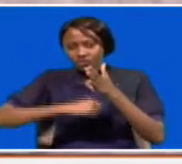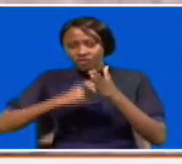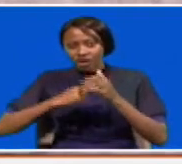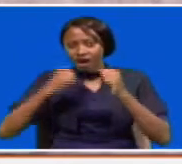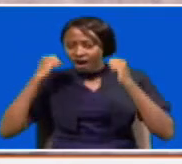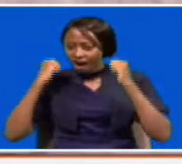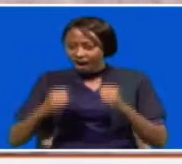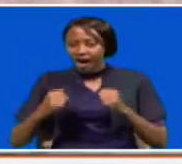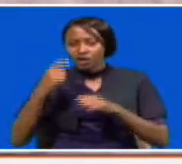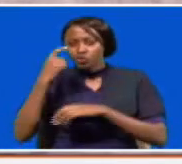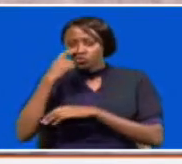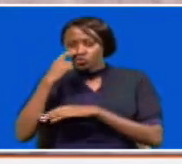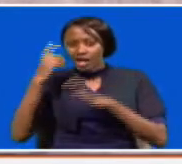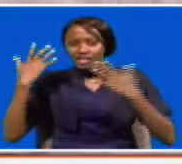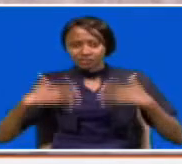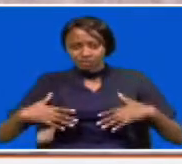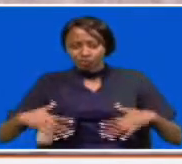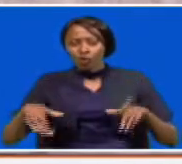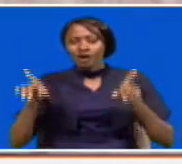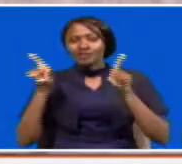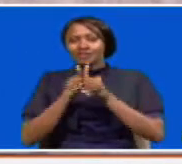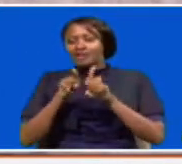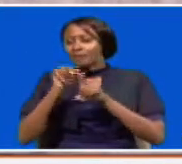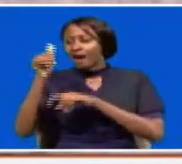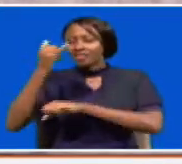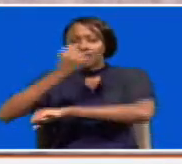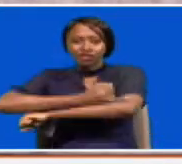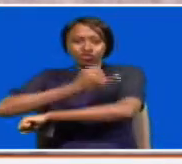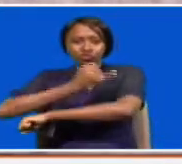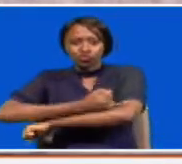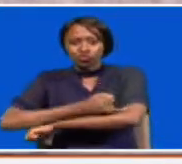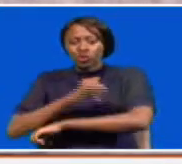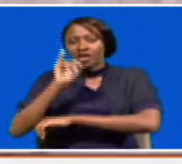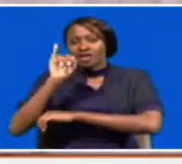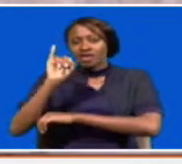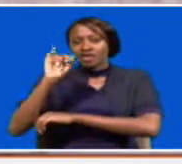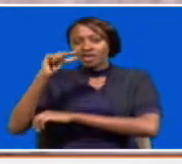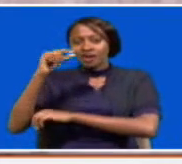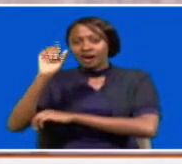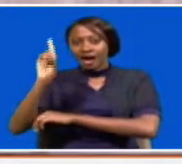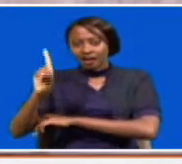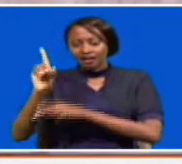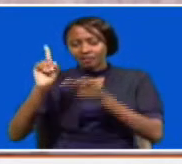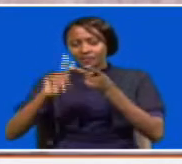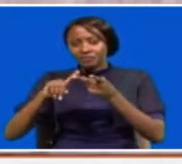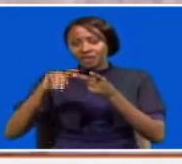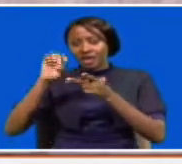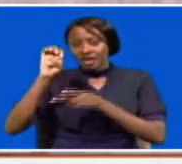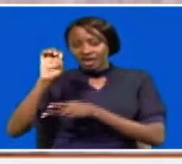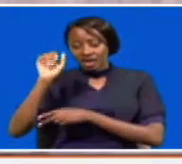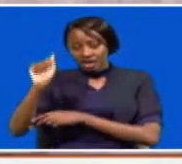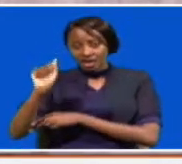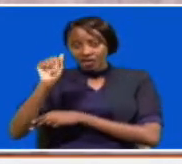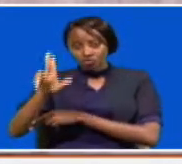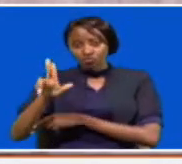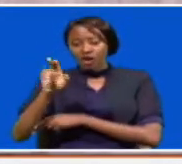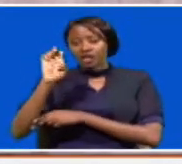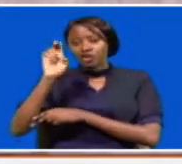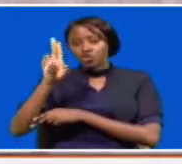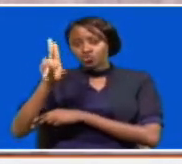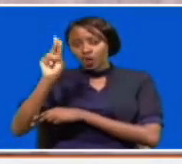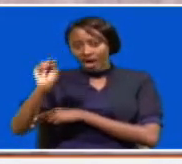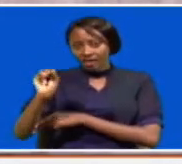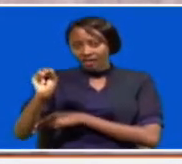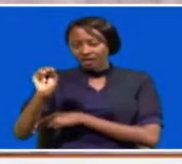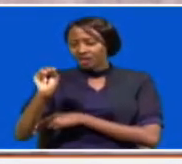Sudanese people, Sudanese institutions, IGAD, AU, and the UN. We should not